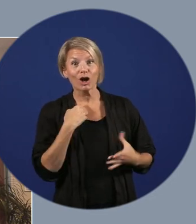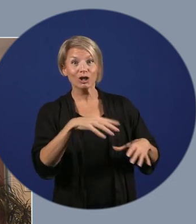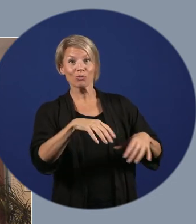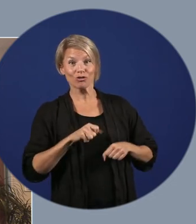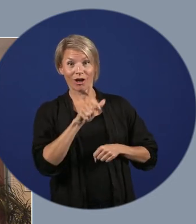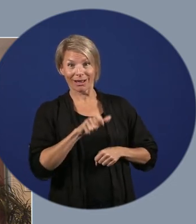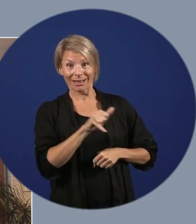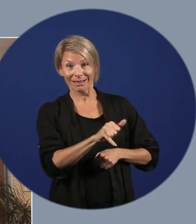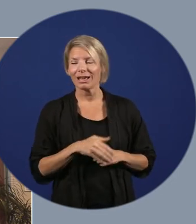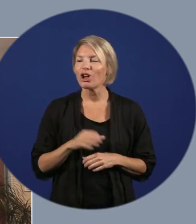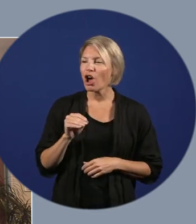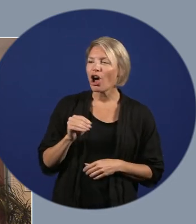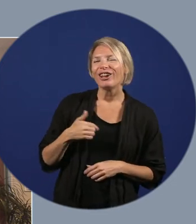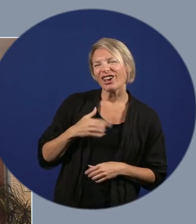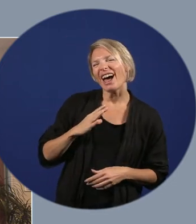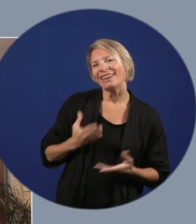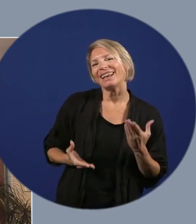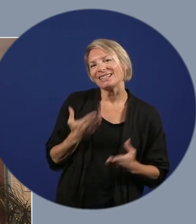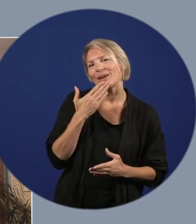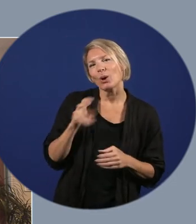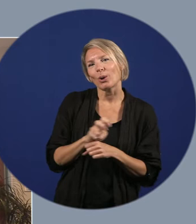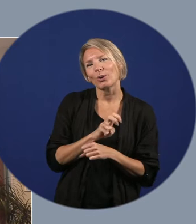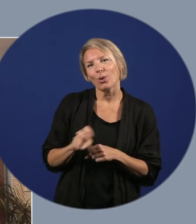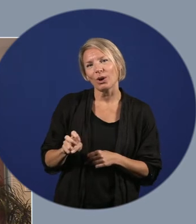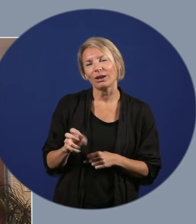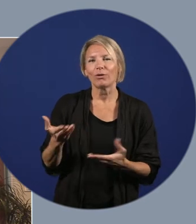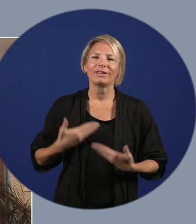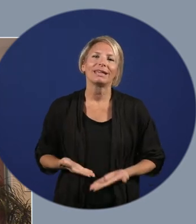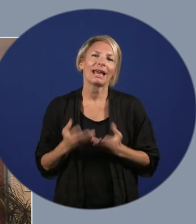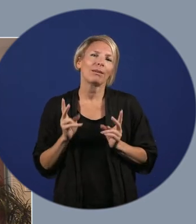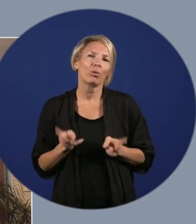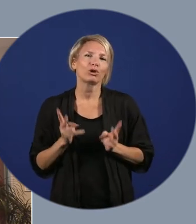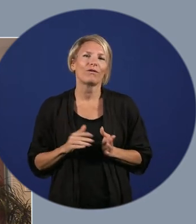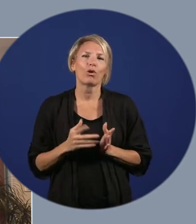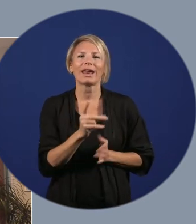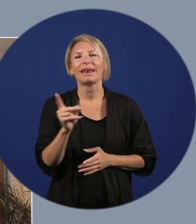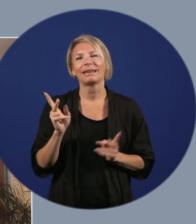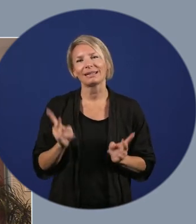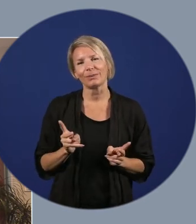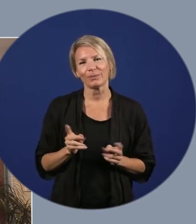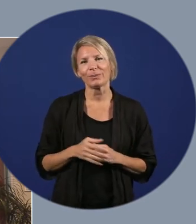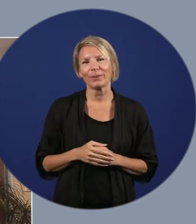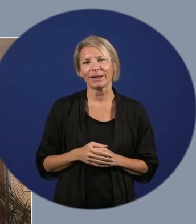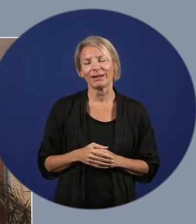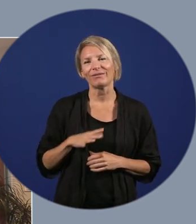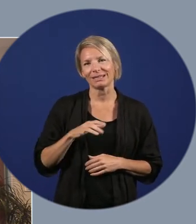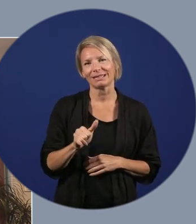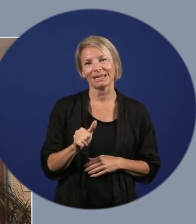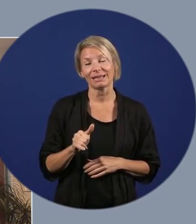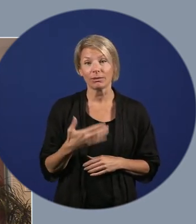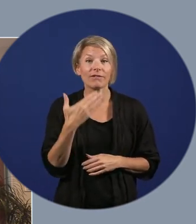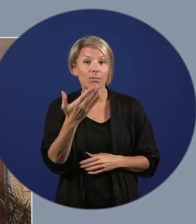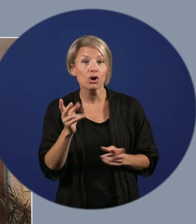var jag. Jo, men jag hade väl ändå ganska bra koll tycker jag. Det flöt på väldigt bra, man fick hjälpa folk och vara där och visa dem hur de skulle göra och sånt. Så det var också väldigt givande